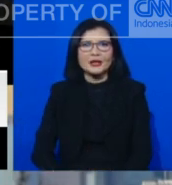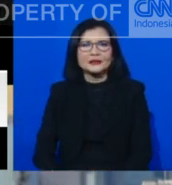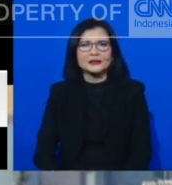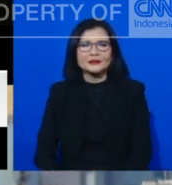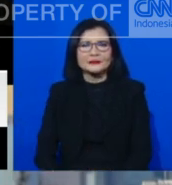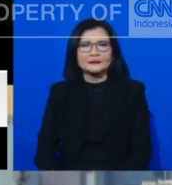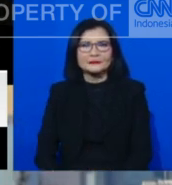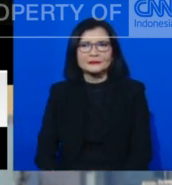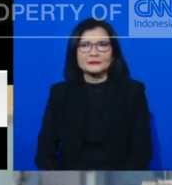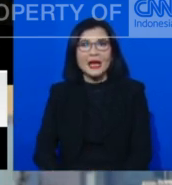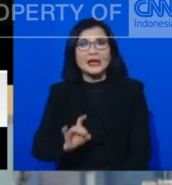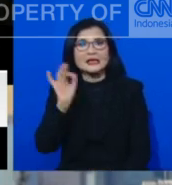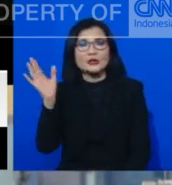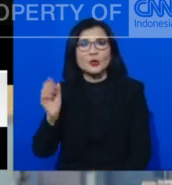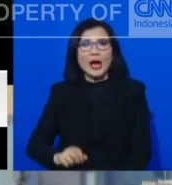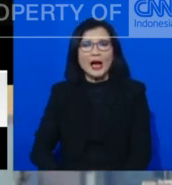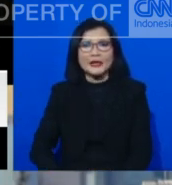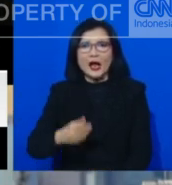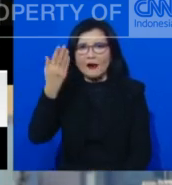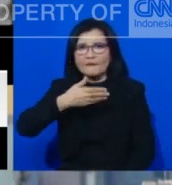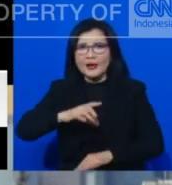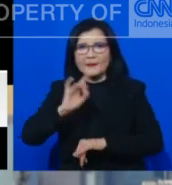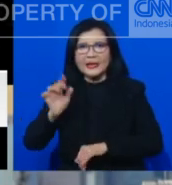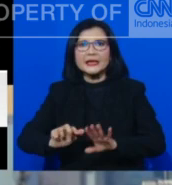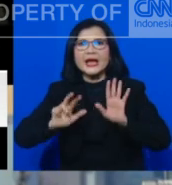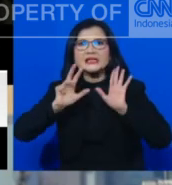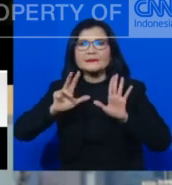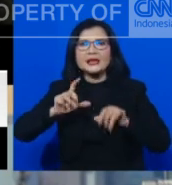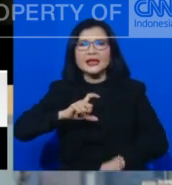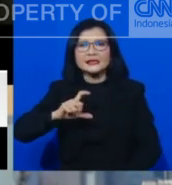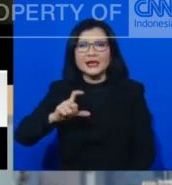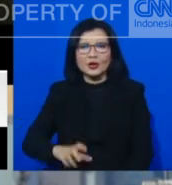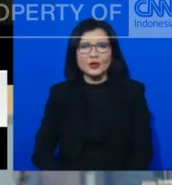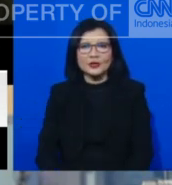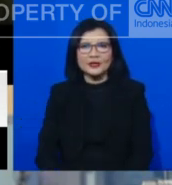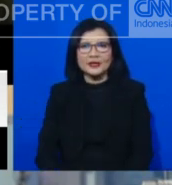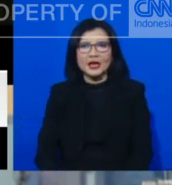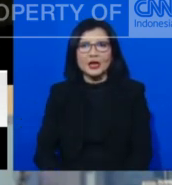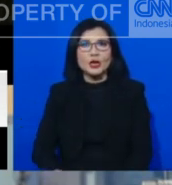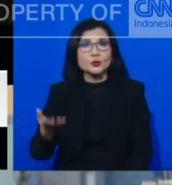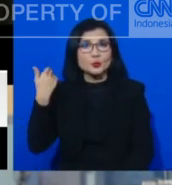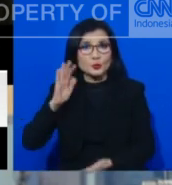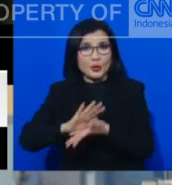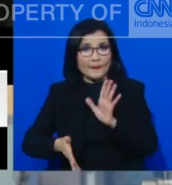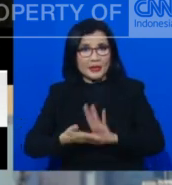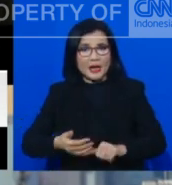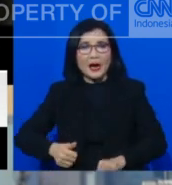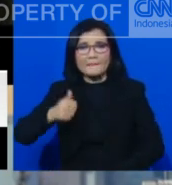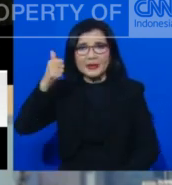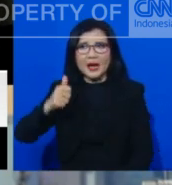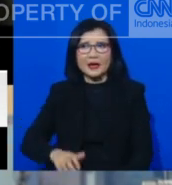selain itu juga ada bensin dengan 9 nominasi yang sudah menekan Golden Glow for best musical Comedy dan